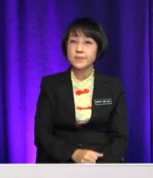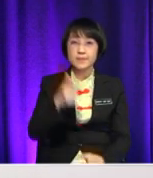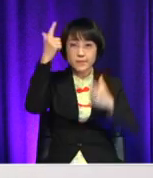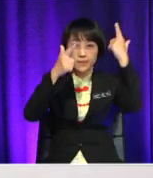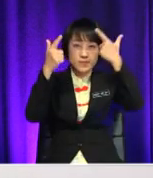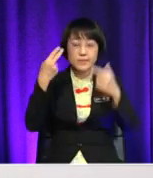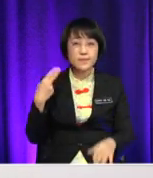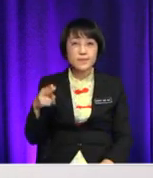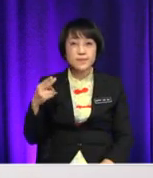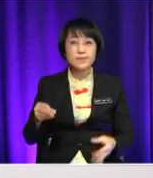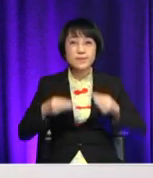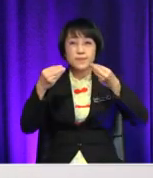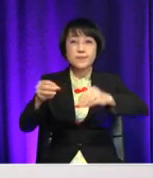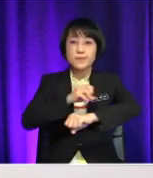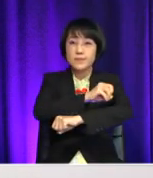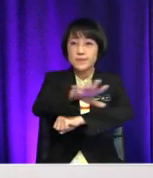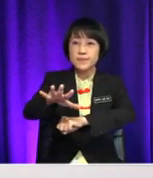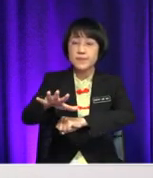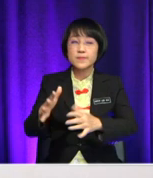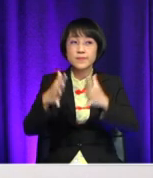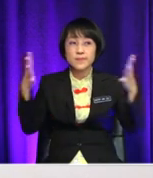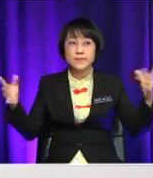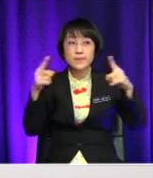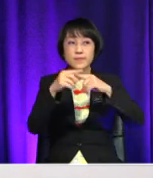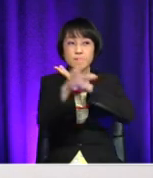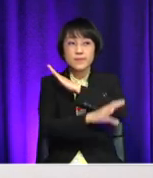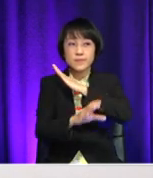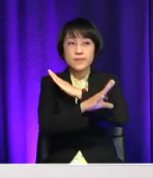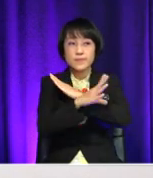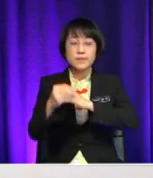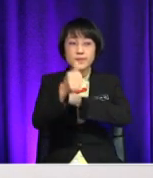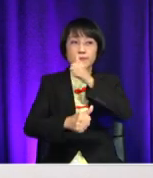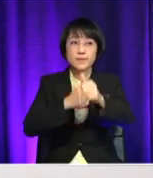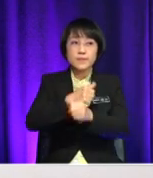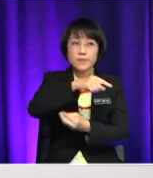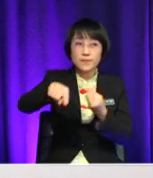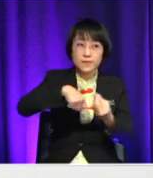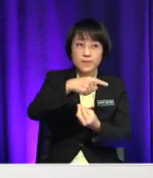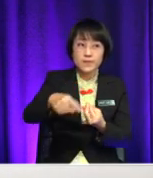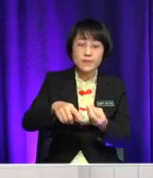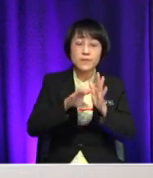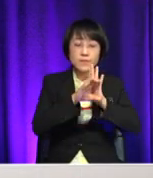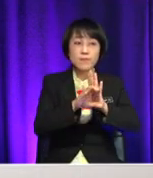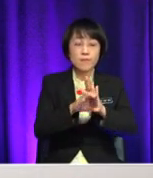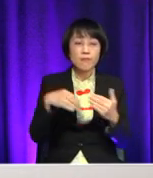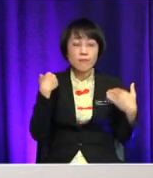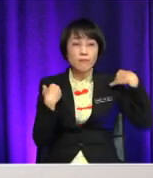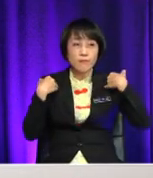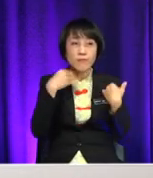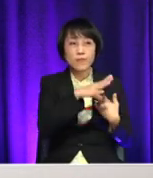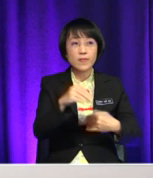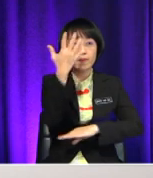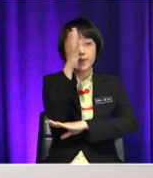kepada negara malah memberikan infak yang besar kepada alam sekitar seperti flora dan fauna Saya berharap